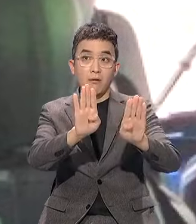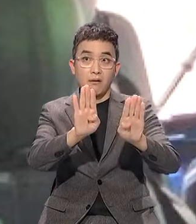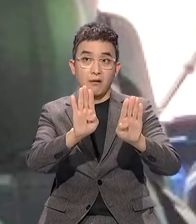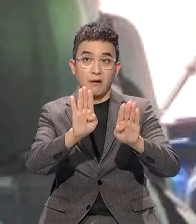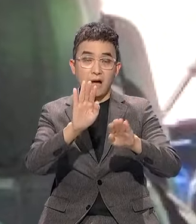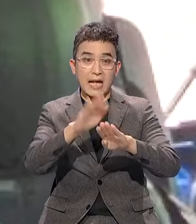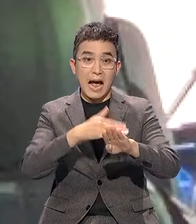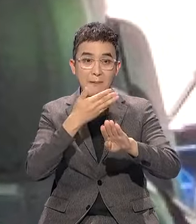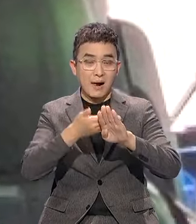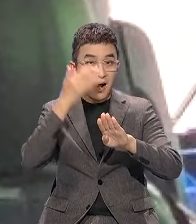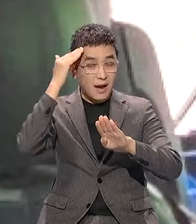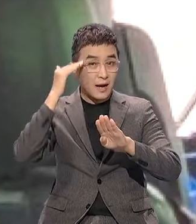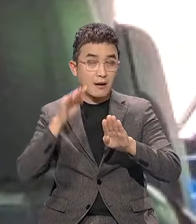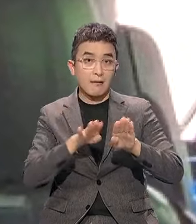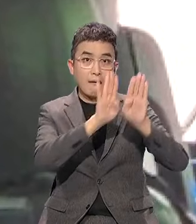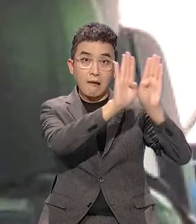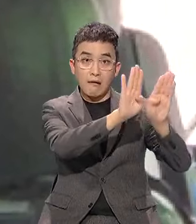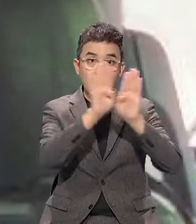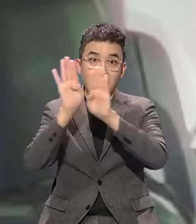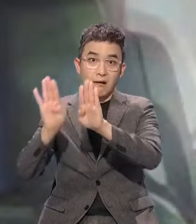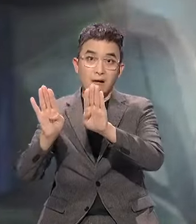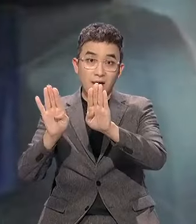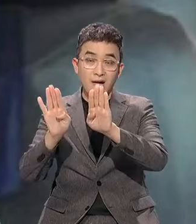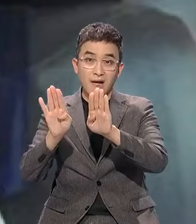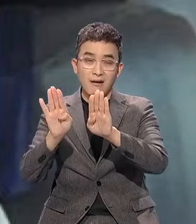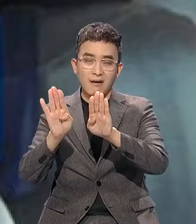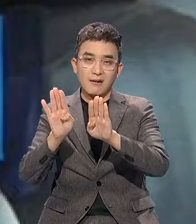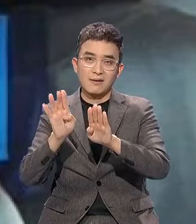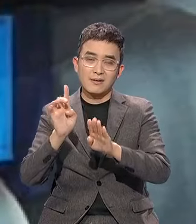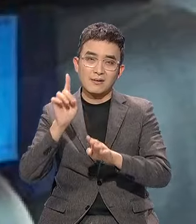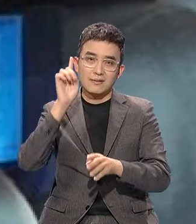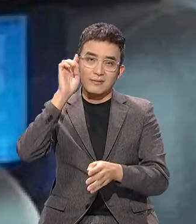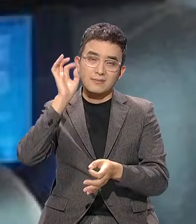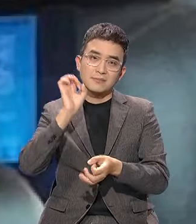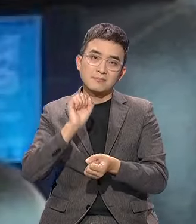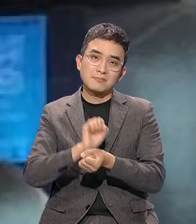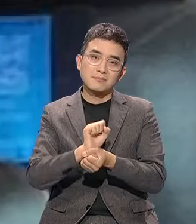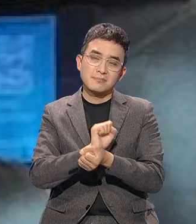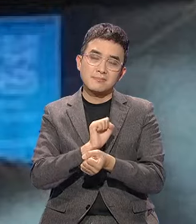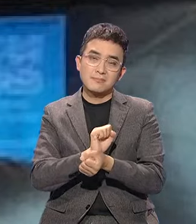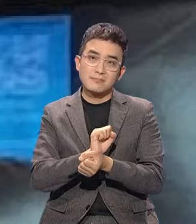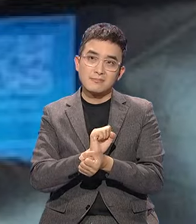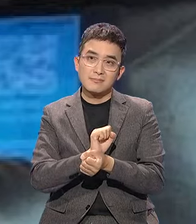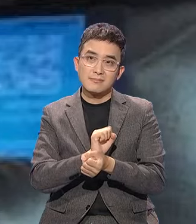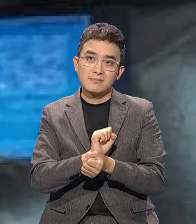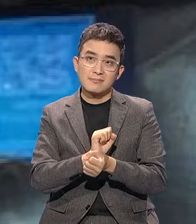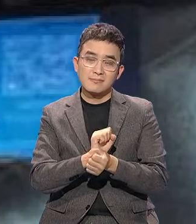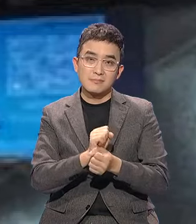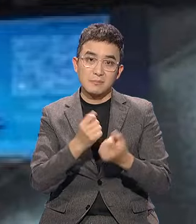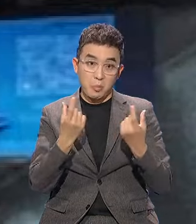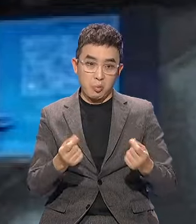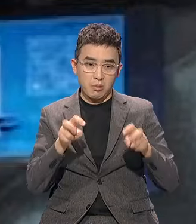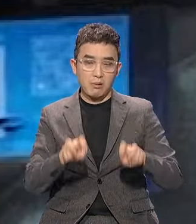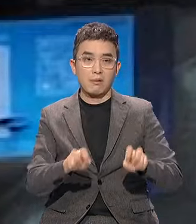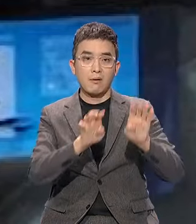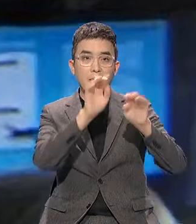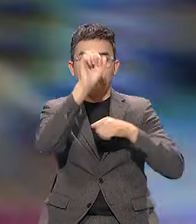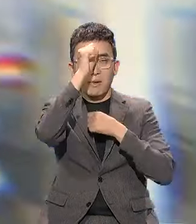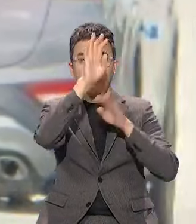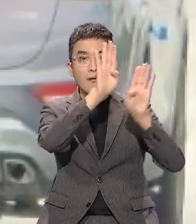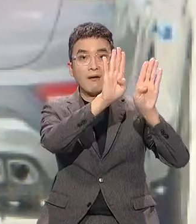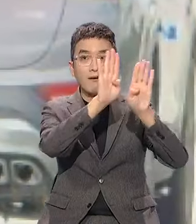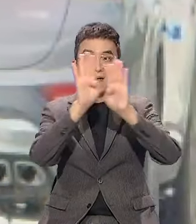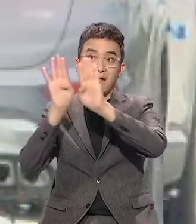양발시는 족 아 똑같이 쑥 솟아 있는데요 나란히 앉아서 운전석에 발을 척 자 저 보세요